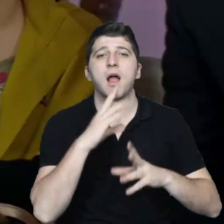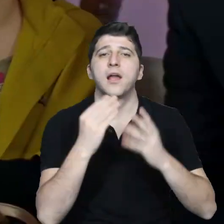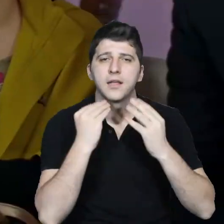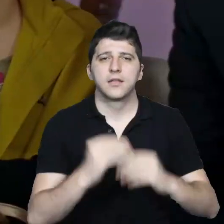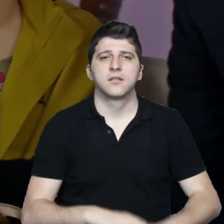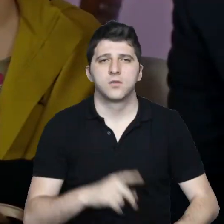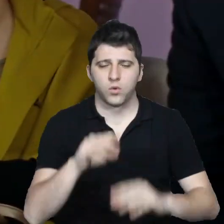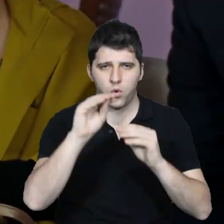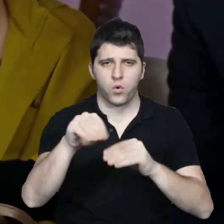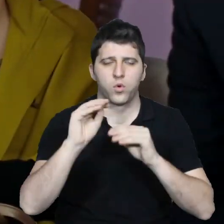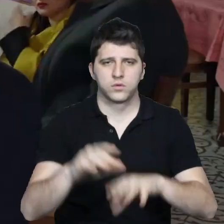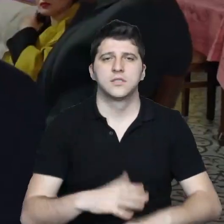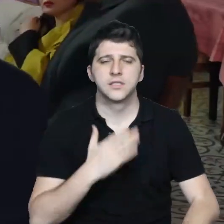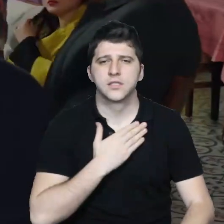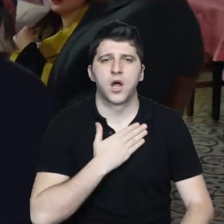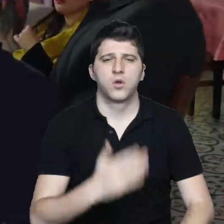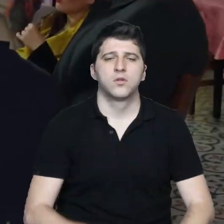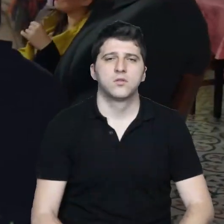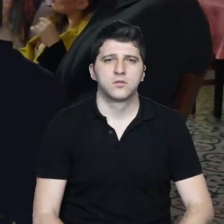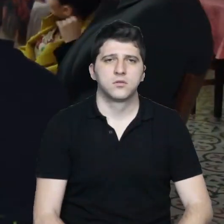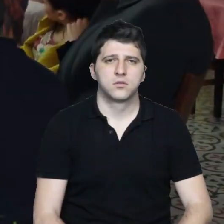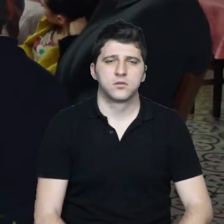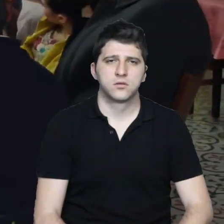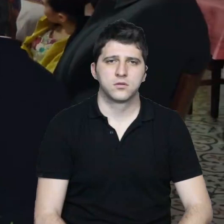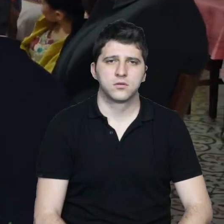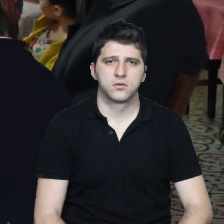iyi, tamam koy oraya. Sağ ol Asil.